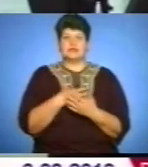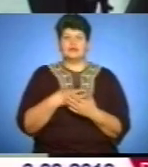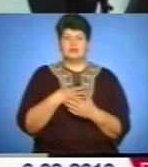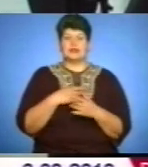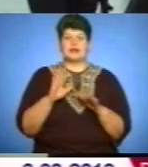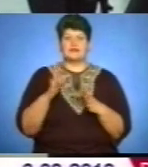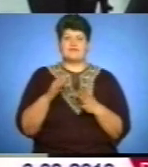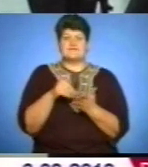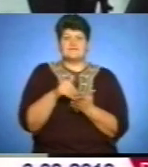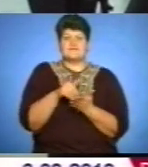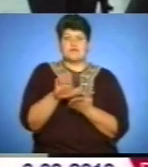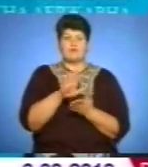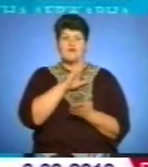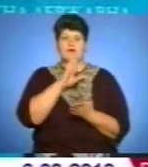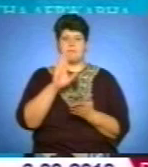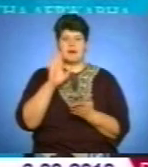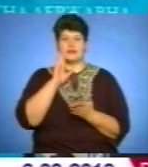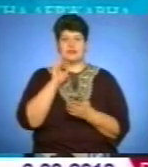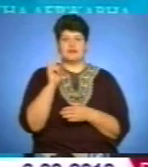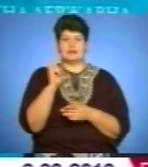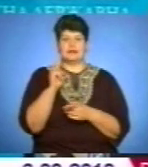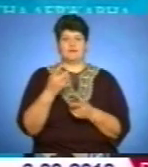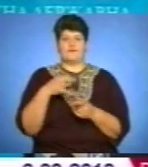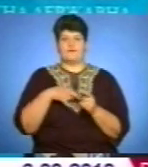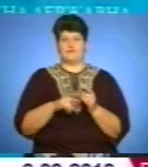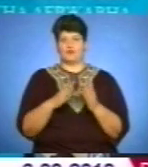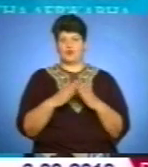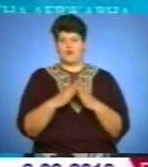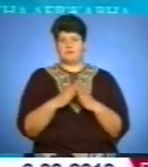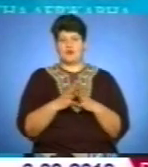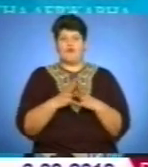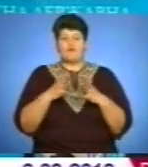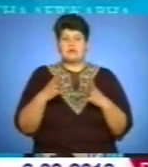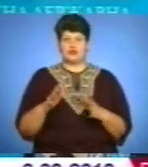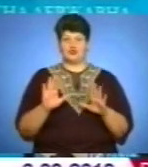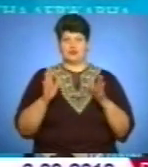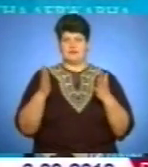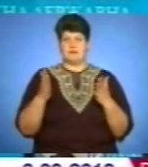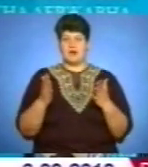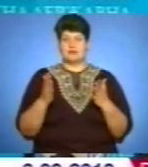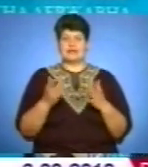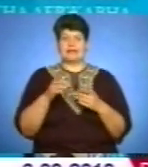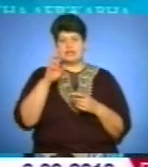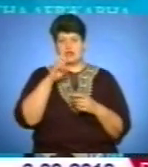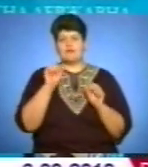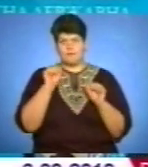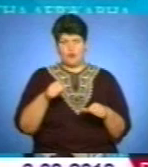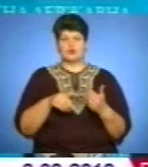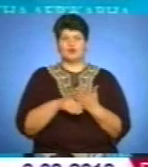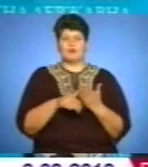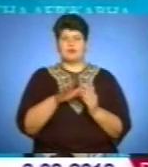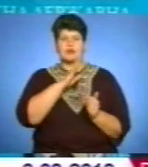як відмова матері від дитини в пологовому будинку. Хоча в більшості випадків держава здатна допомогти